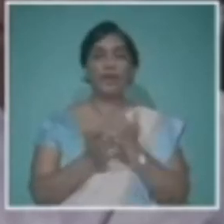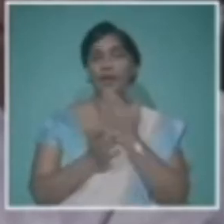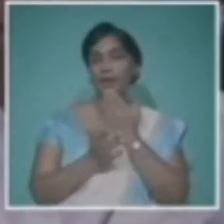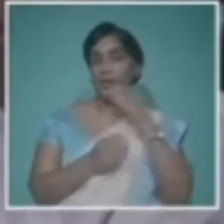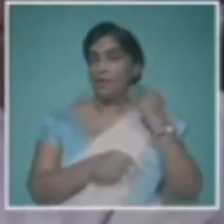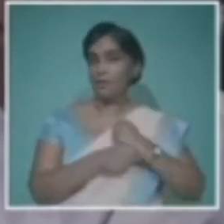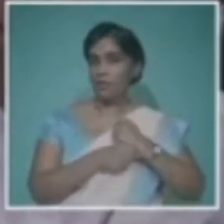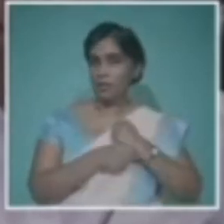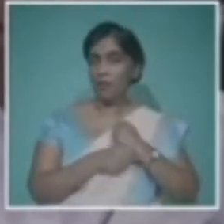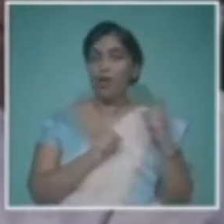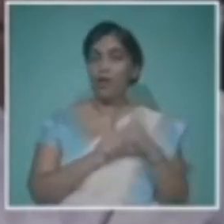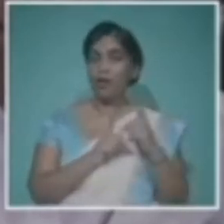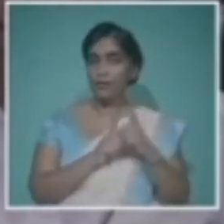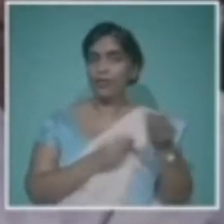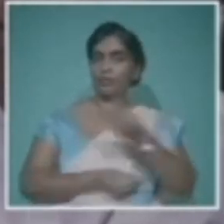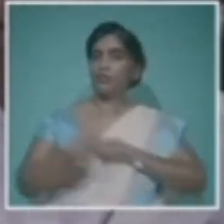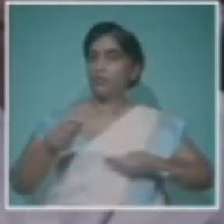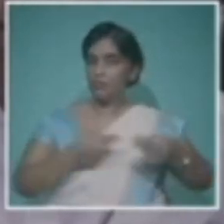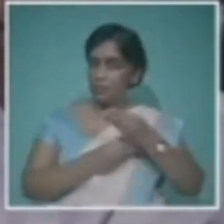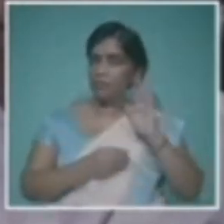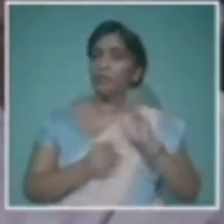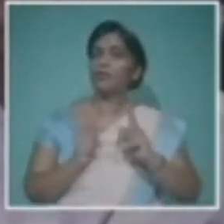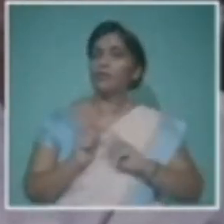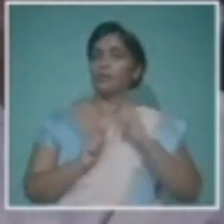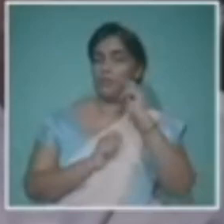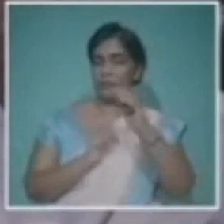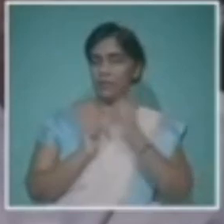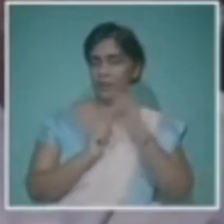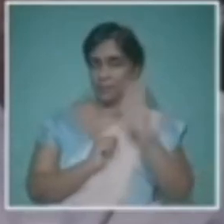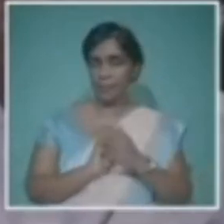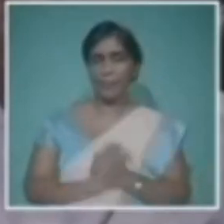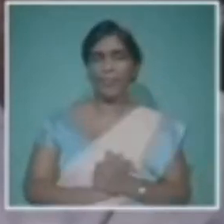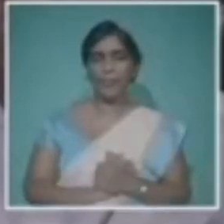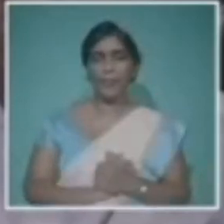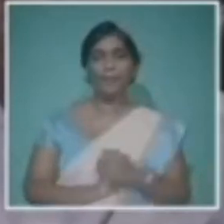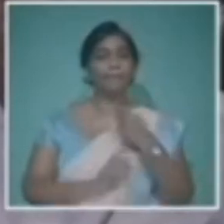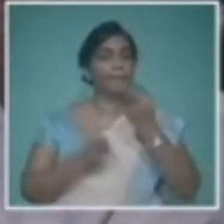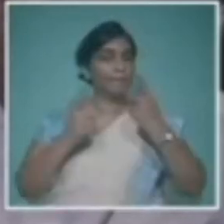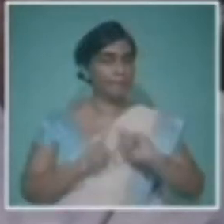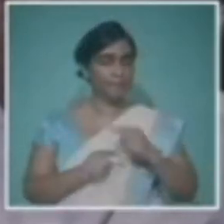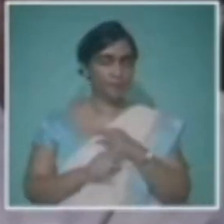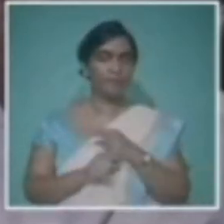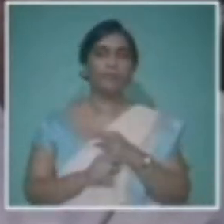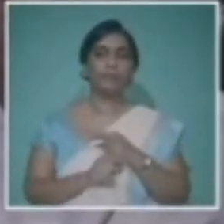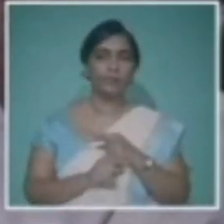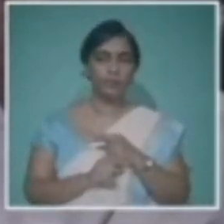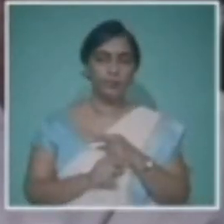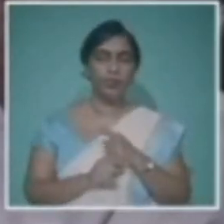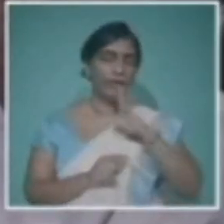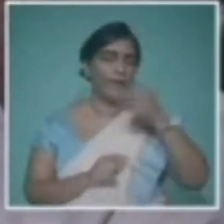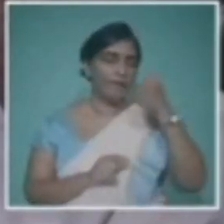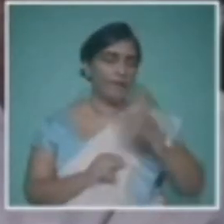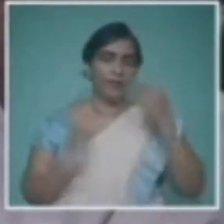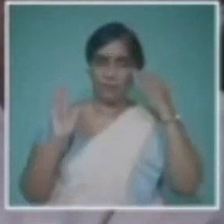ඇමරිකානු රජයේ ඩොලර් ගණදෙනු හා ගෙවීම් හරහා සිදු කරනු ලබයි. ඊළඟ වැදගත්